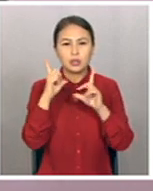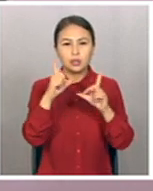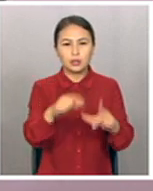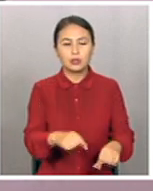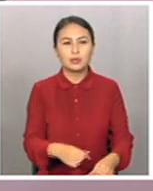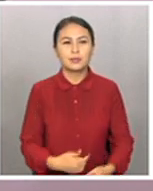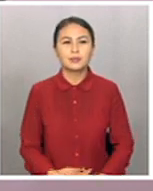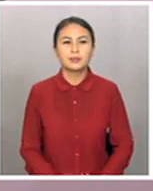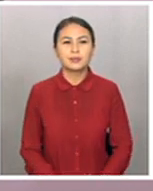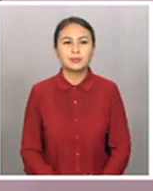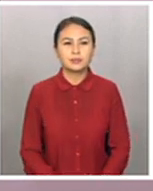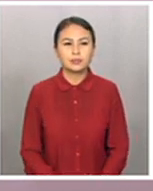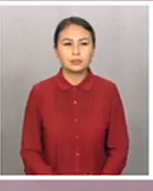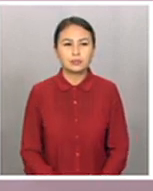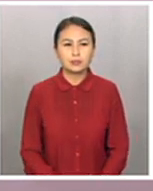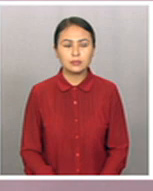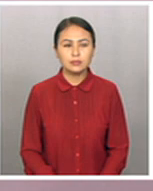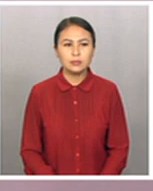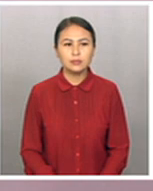кетеді.